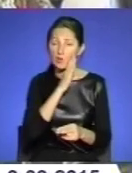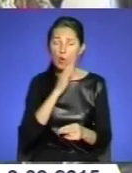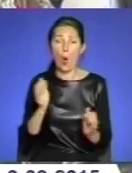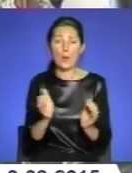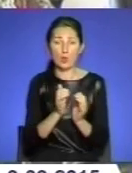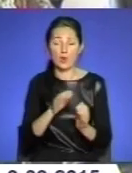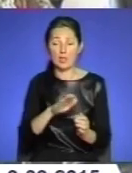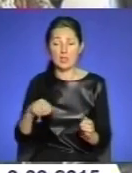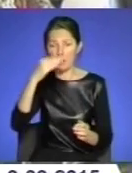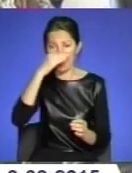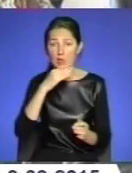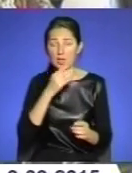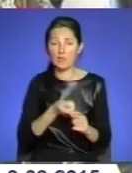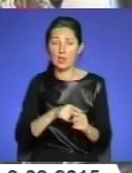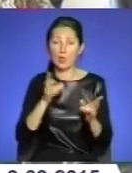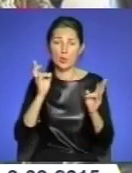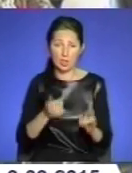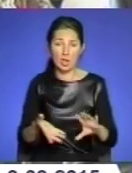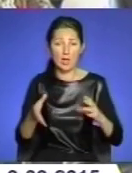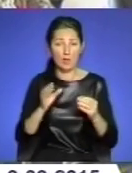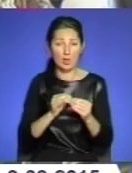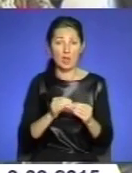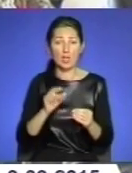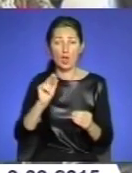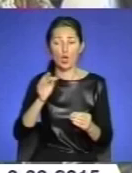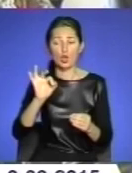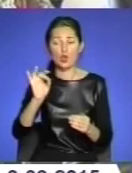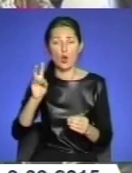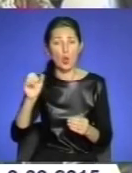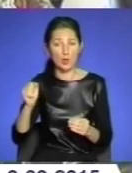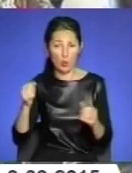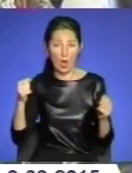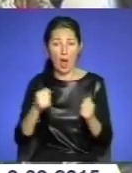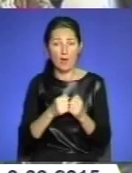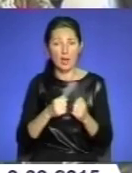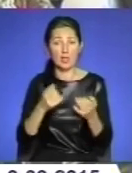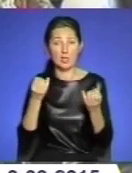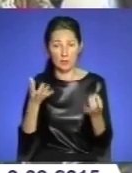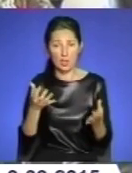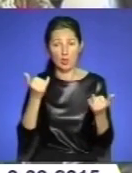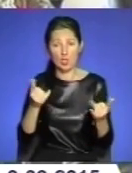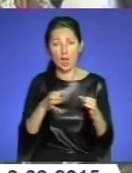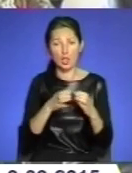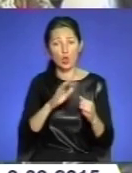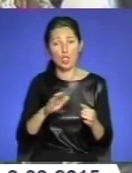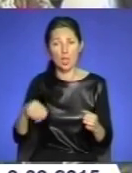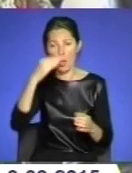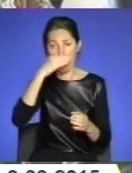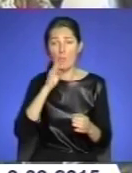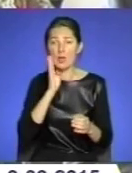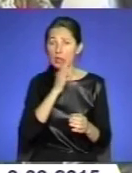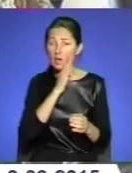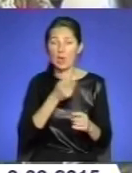які постраждали внаслідок Чорнобильської аварії, ну і, звичайно, зараз категорія дітей, батьки яких мають